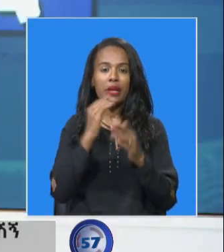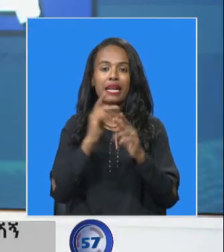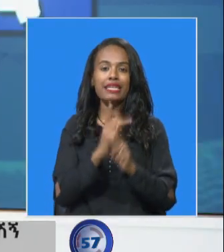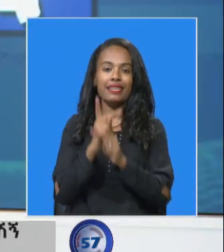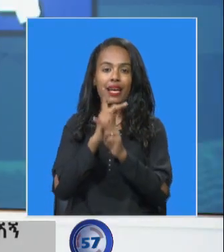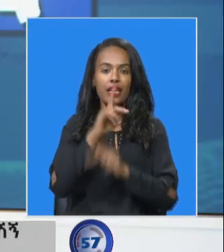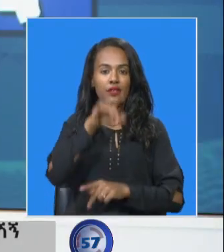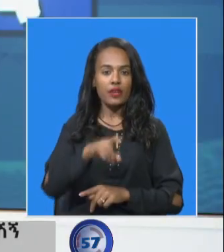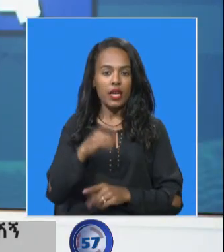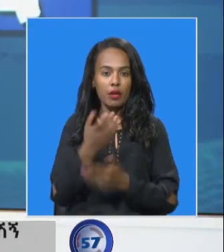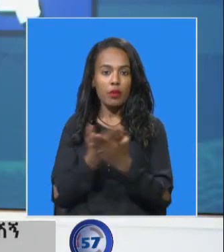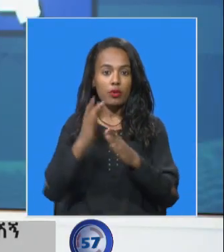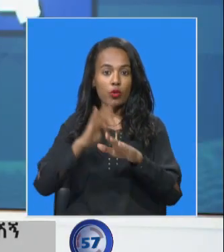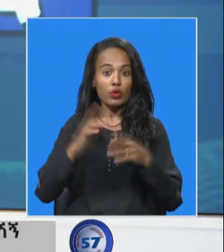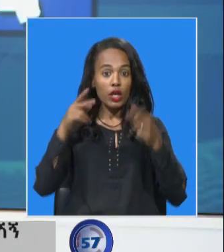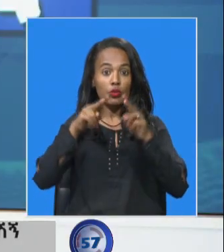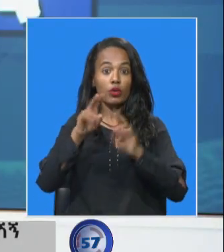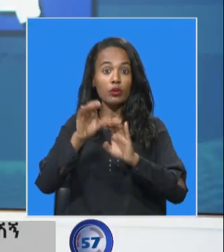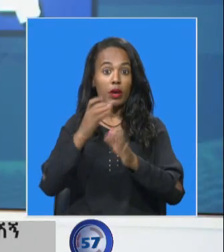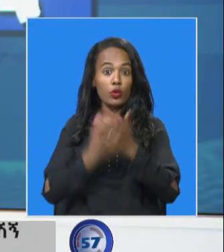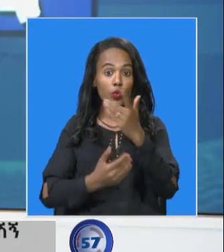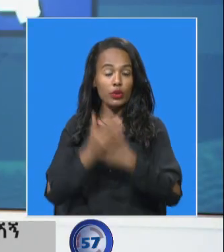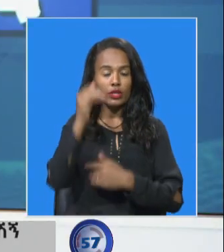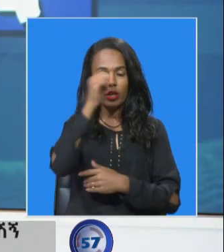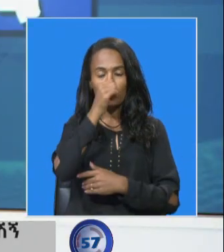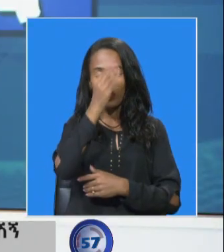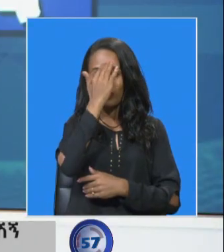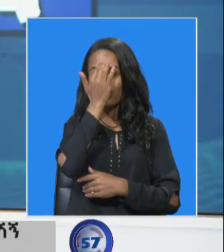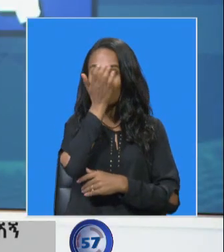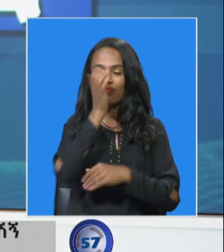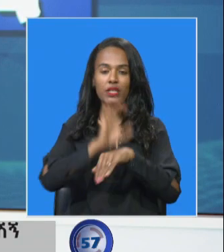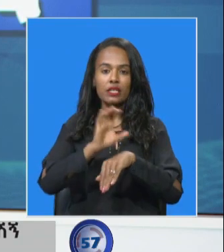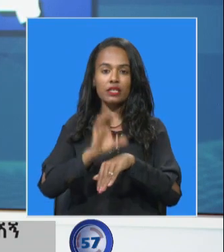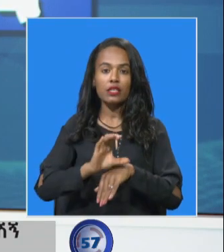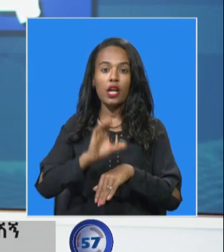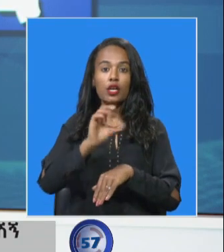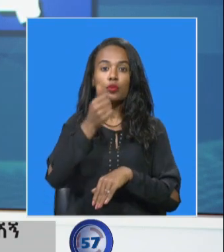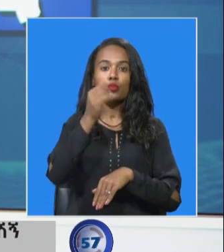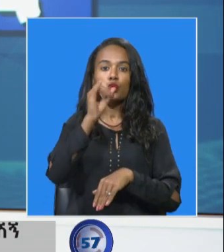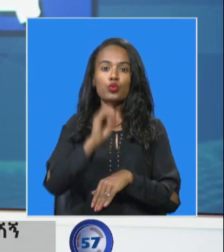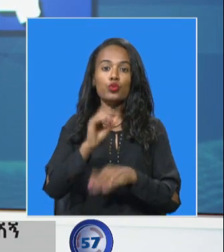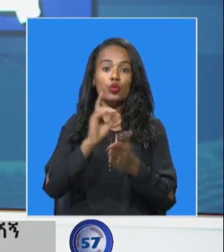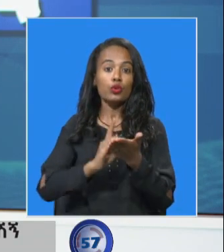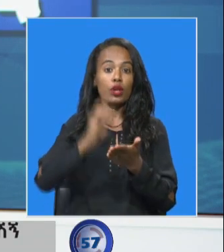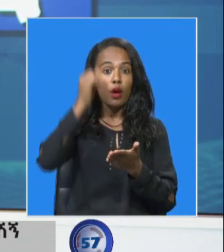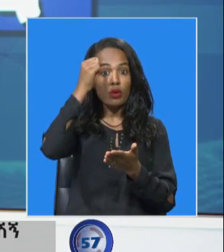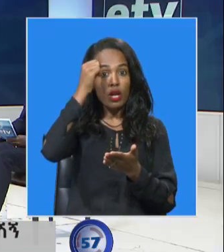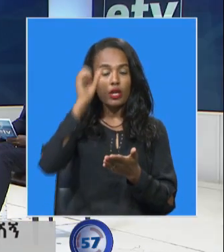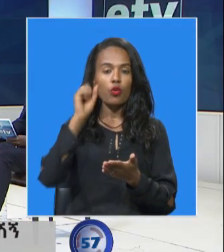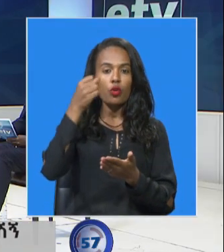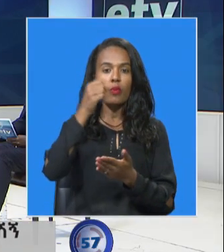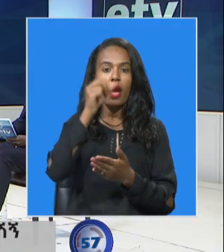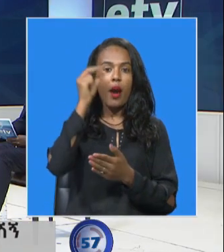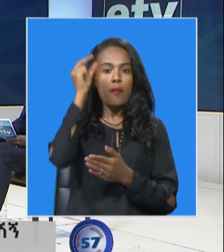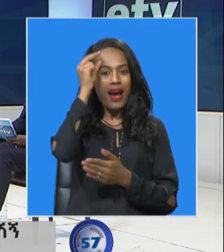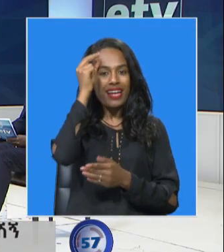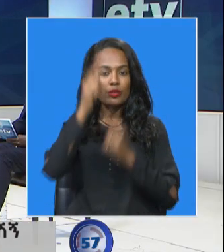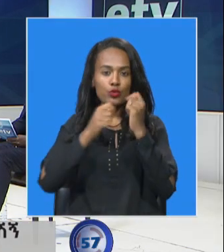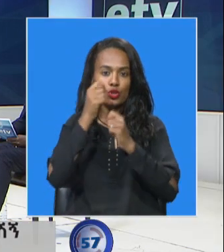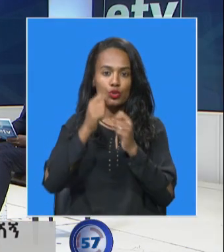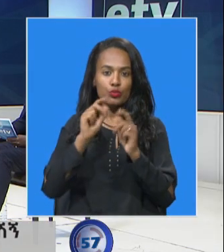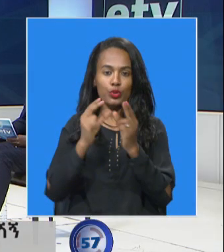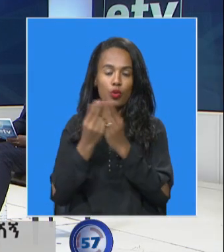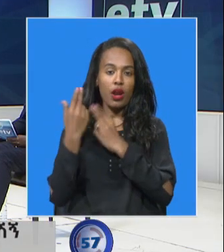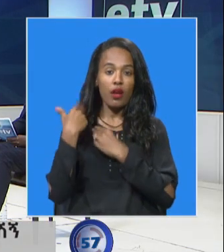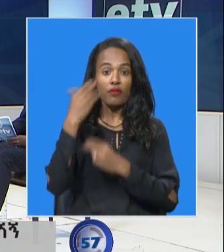ያስፈልጋል በሚለው ጉዳይ ላይ ትኩረት ባደረገው ውይይትም ከኢትዮጵያ ኦርቶዶክስ ተዋህዶ ቤተክርስቲያን ብፁዕ ዶክተር አቡነ አረጋዊና የኦሮሚያ ክልል ባህል ቱሪዝም ቢሮ ኃላፊ አቶ